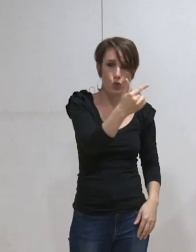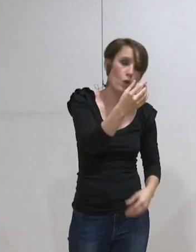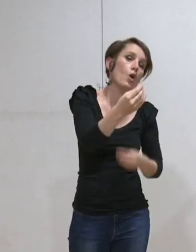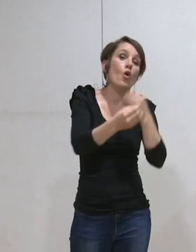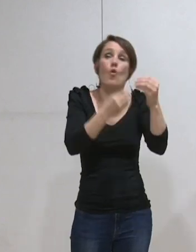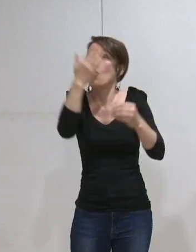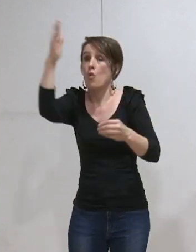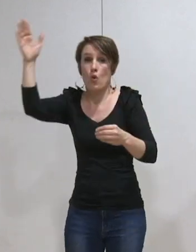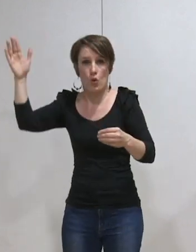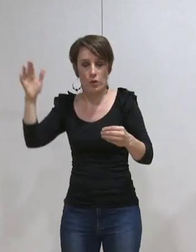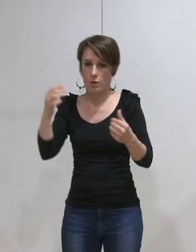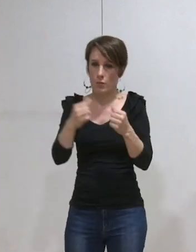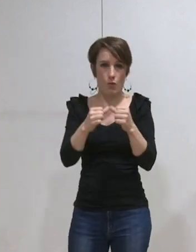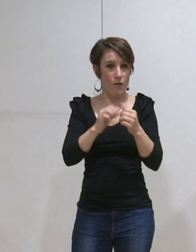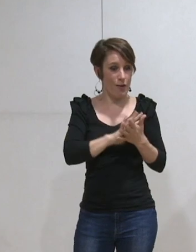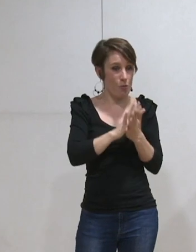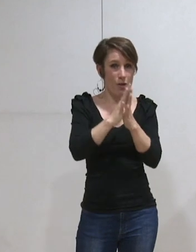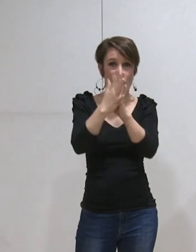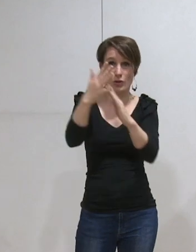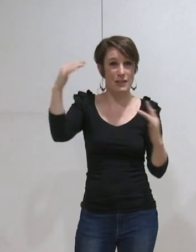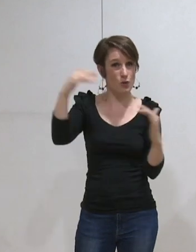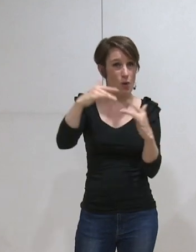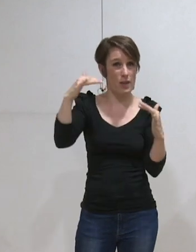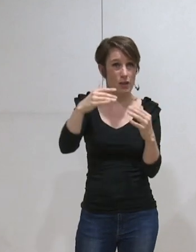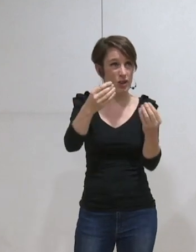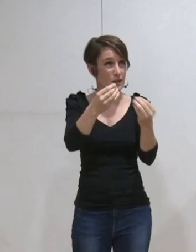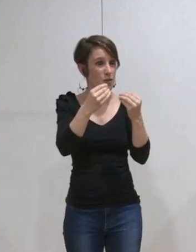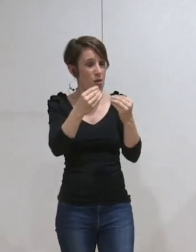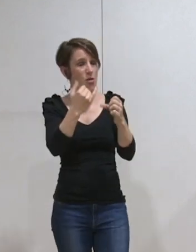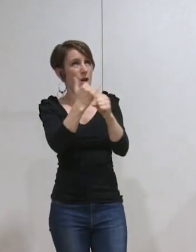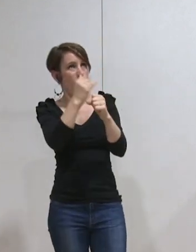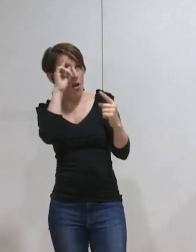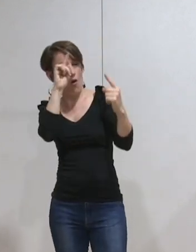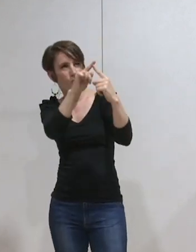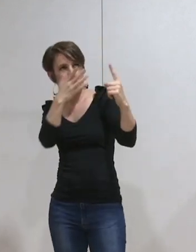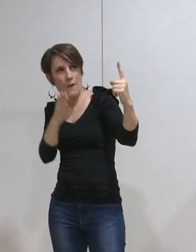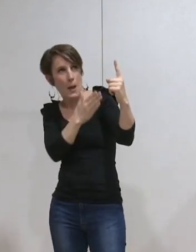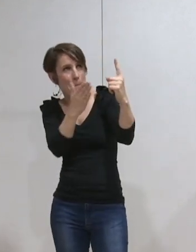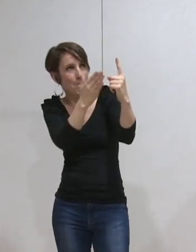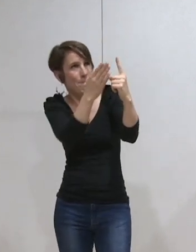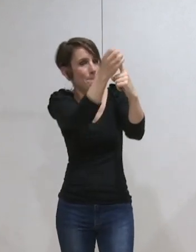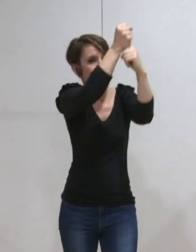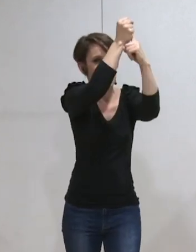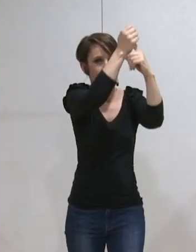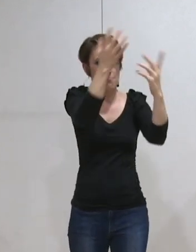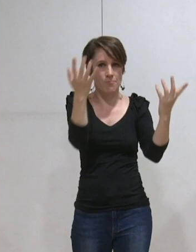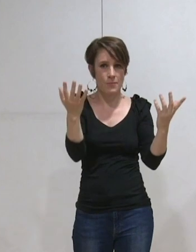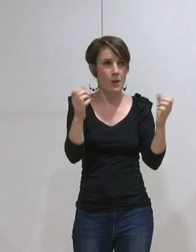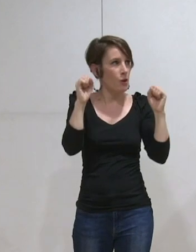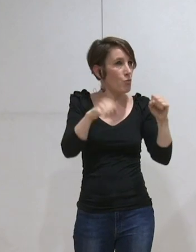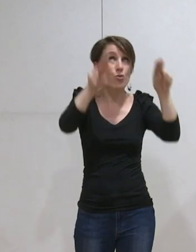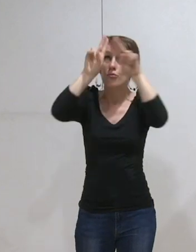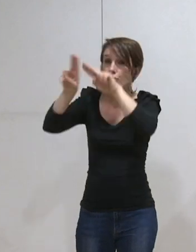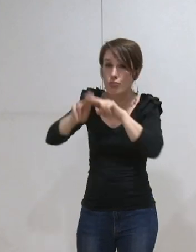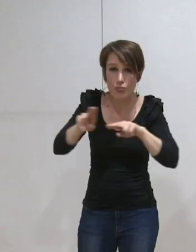transition énergétique donne un cap concret pour toutes et tous pour que nous puissions investir dans la réhabilitation traduire cela en